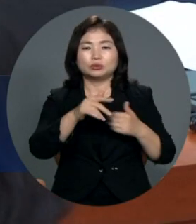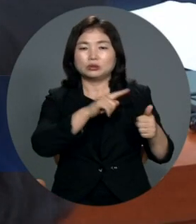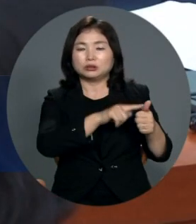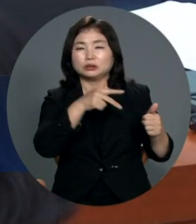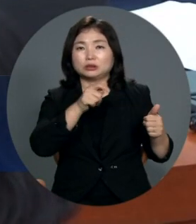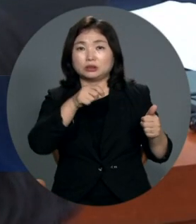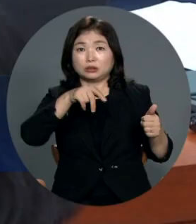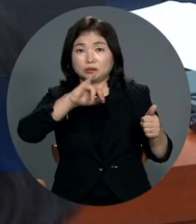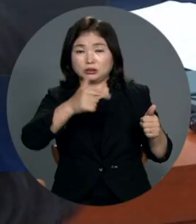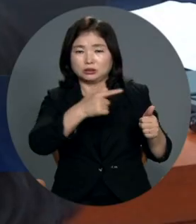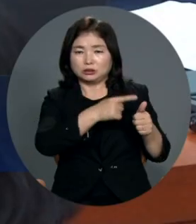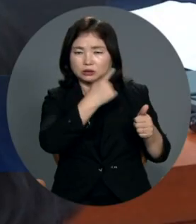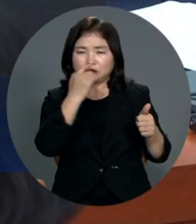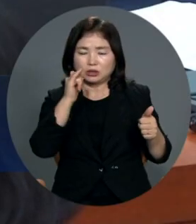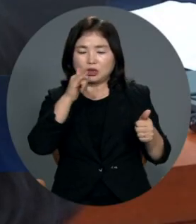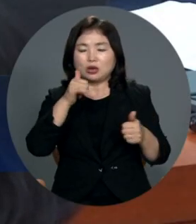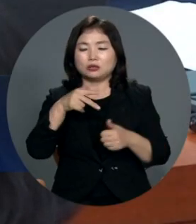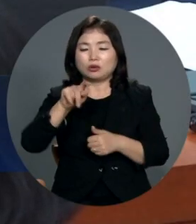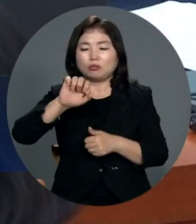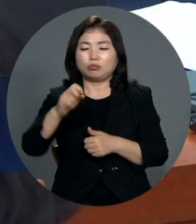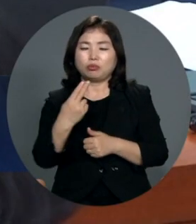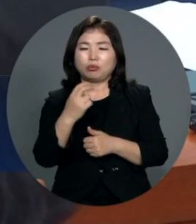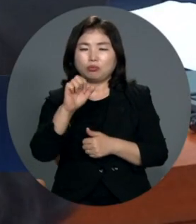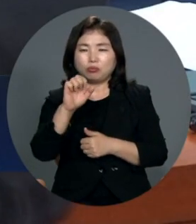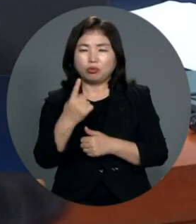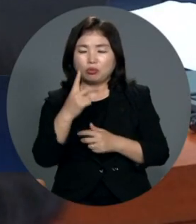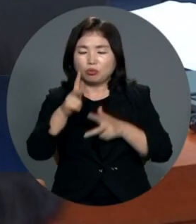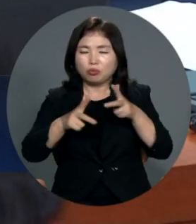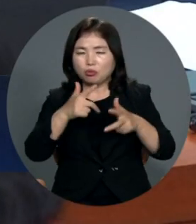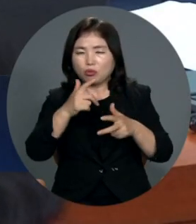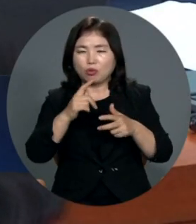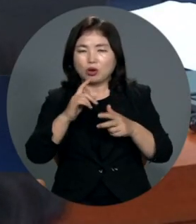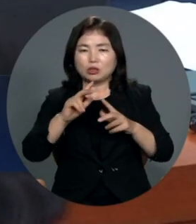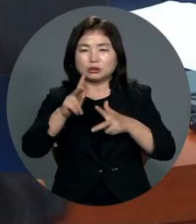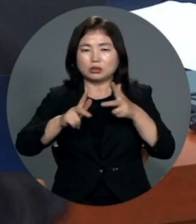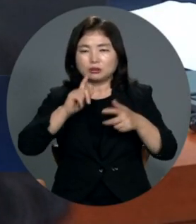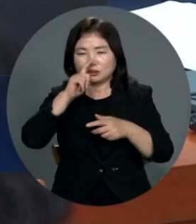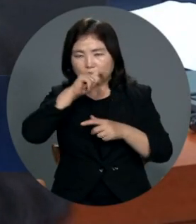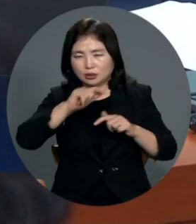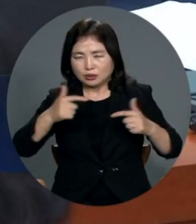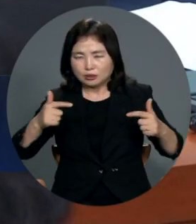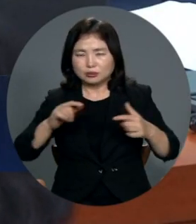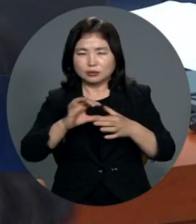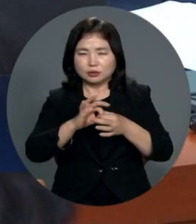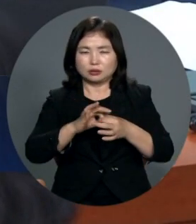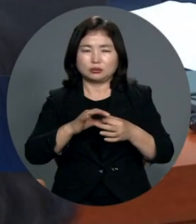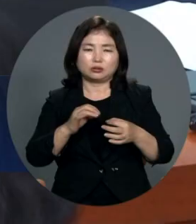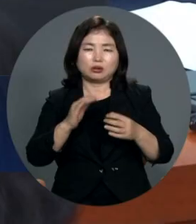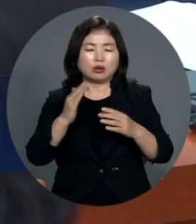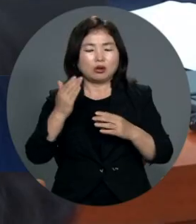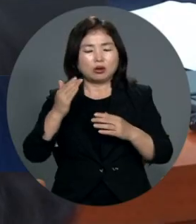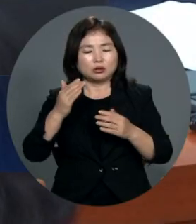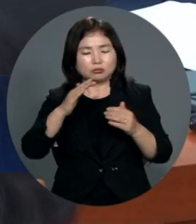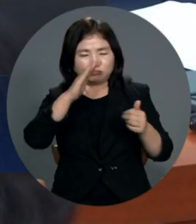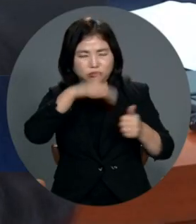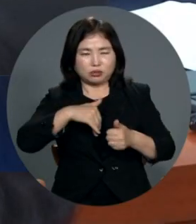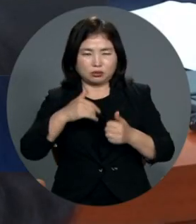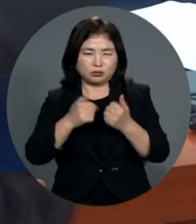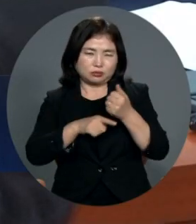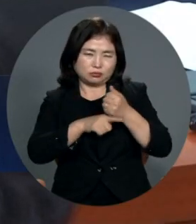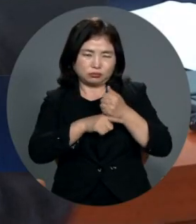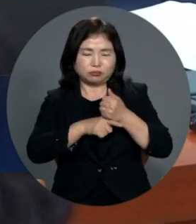장형진 증인을 대상으로 한 석포재련소의 환경 파괴와 산업 재해와 관련된 국회 차원의 청문회를 추진할